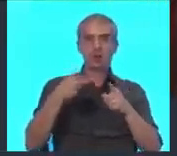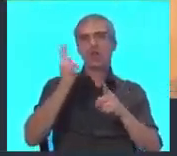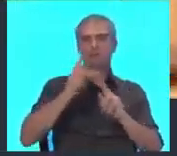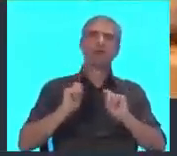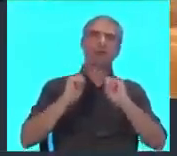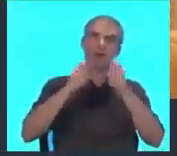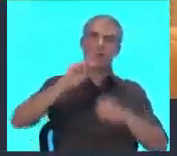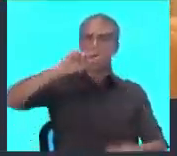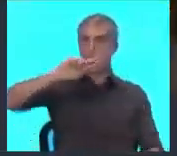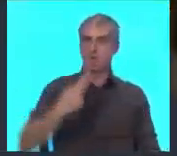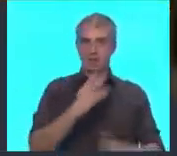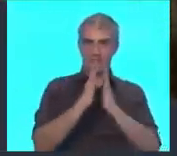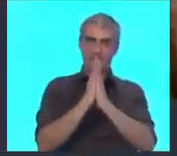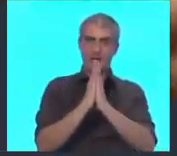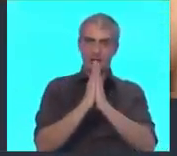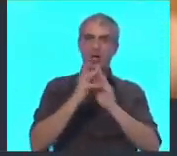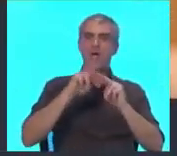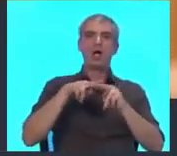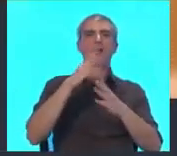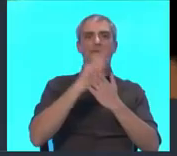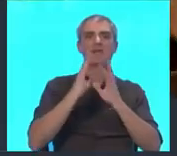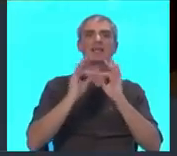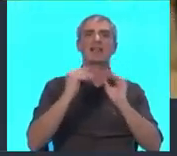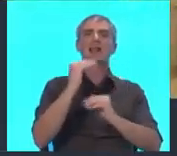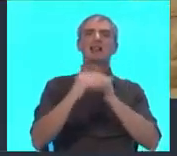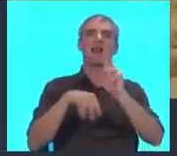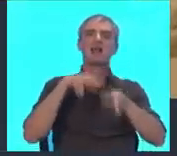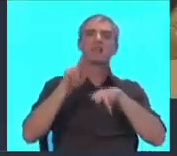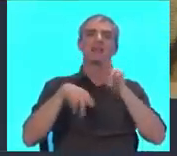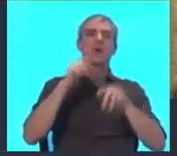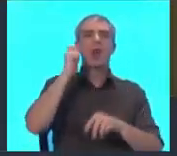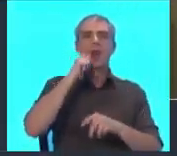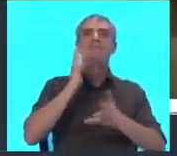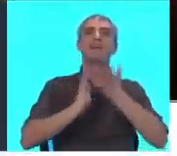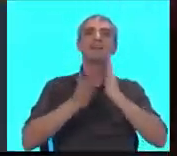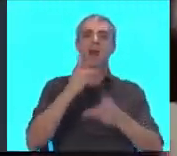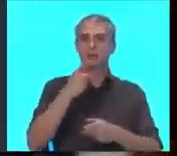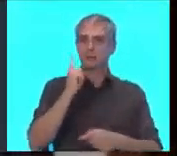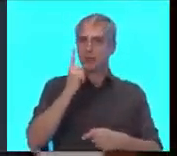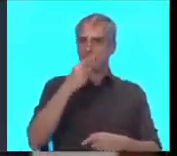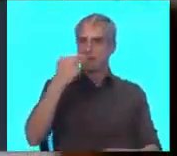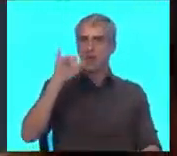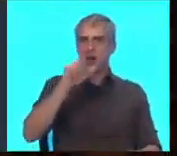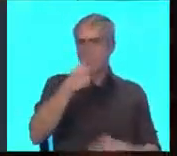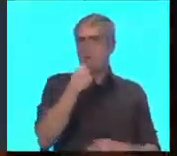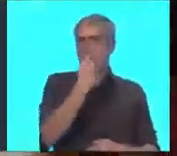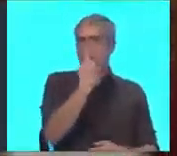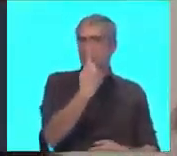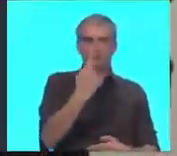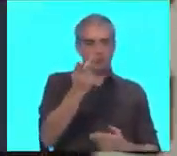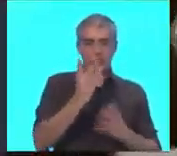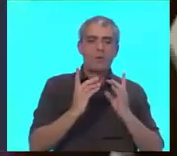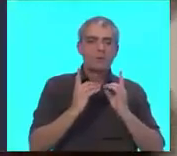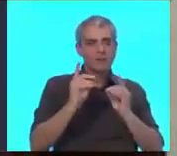בפניה שוב, זאת לאחר שיחל בהליך טיפולי לעבריינים אלימים, אבל היילו הצהיר כי הוא בדרכו